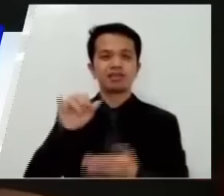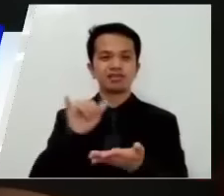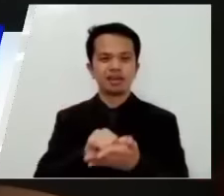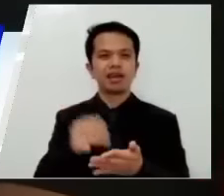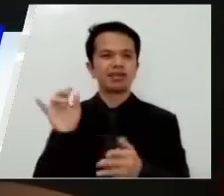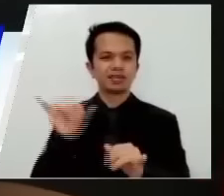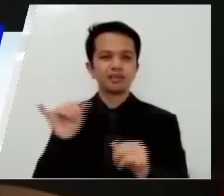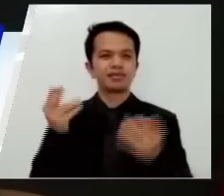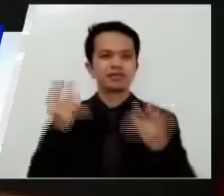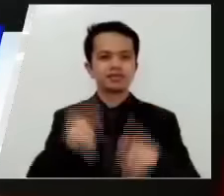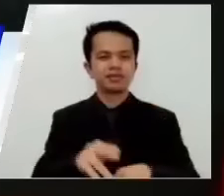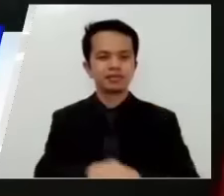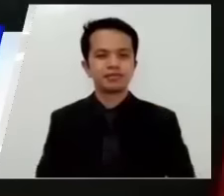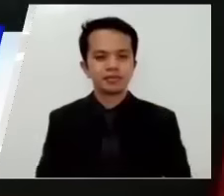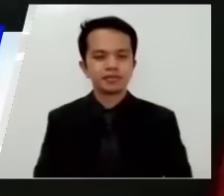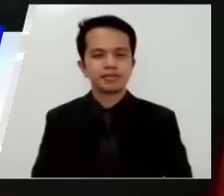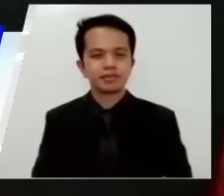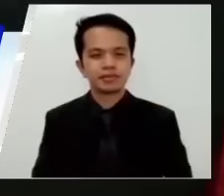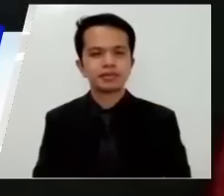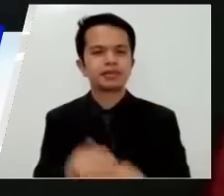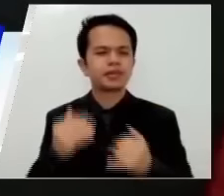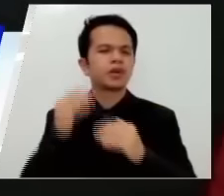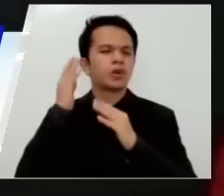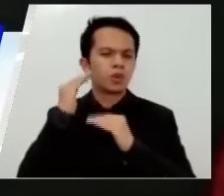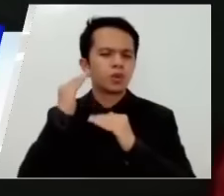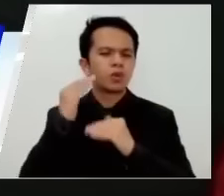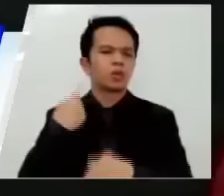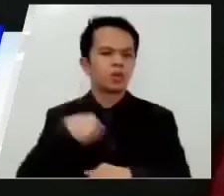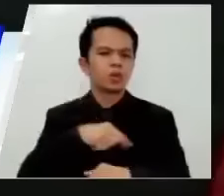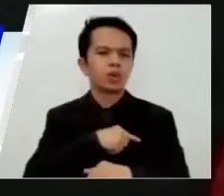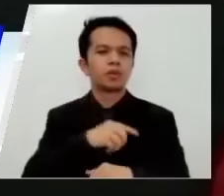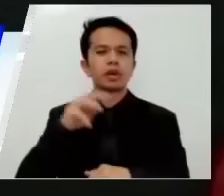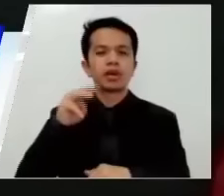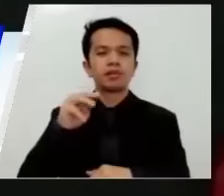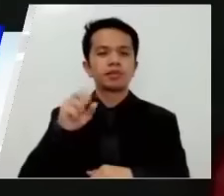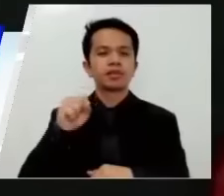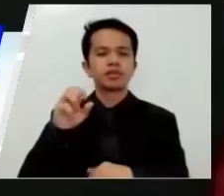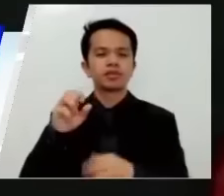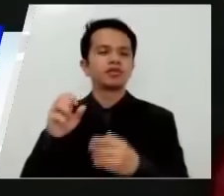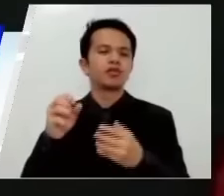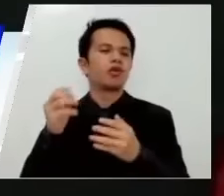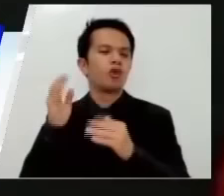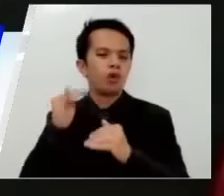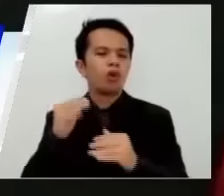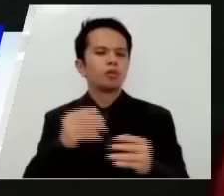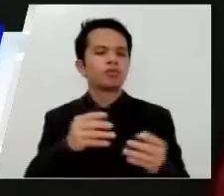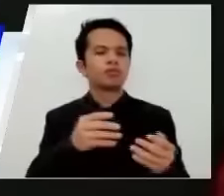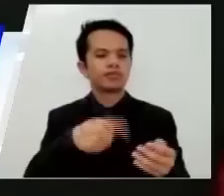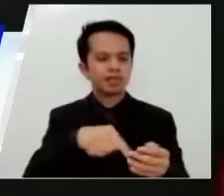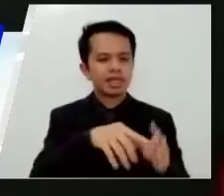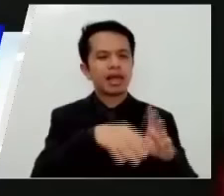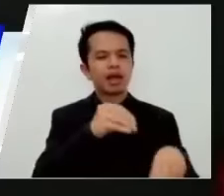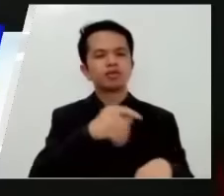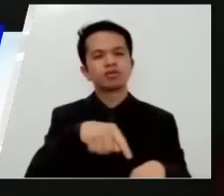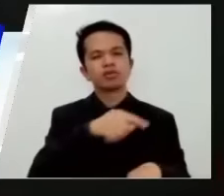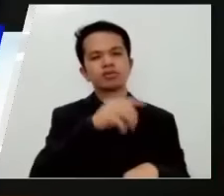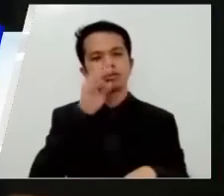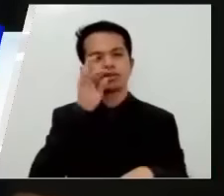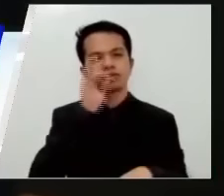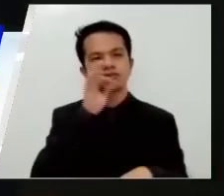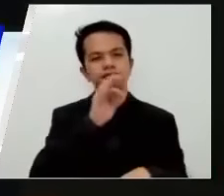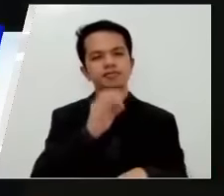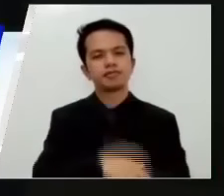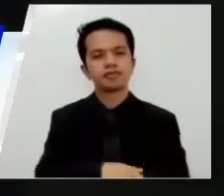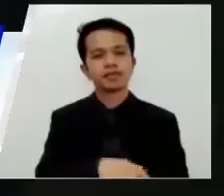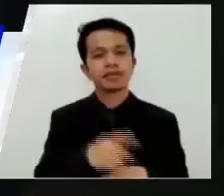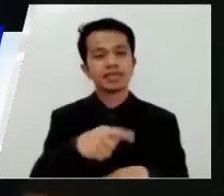why we hope that the MSC Aris seafarers will be released soon, because the St. Nicholas seafarers, 18